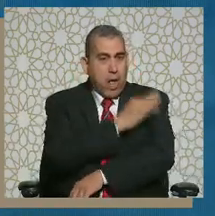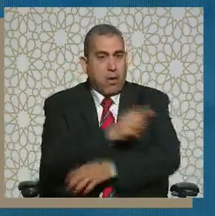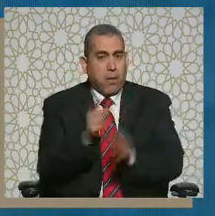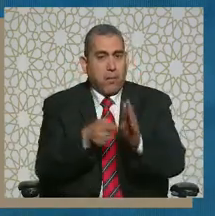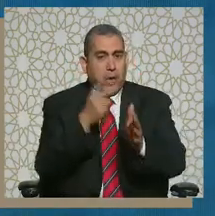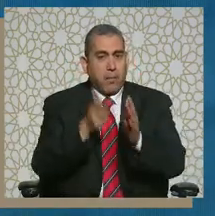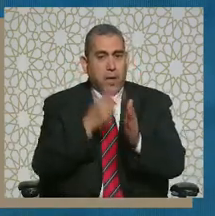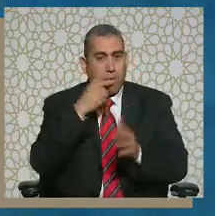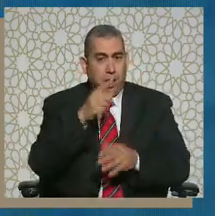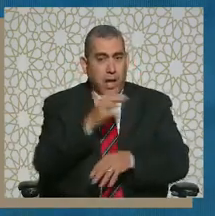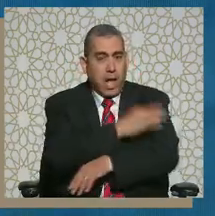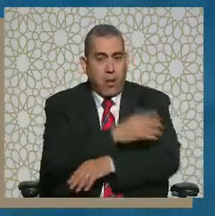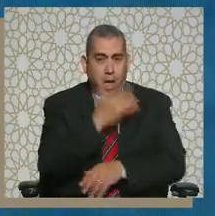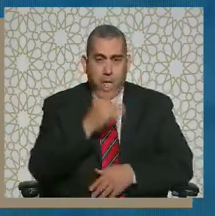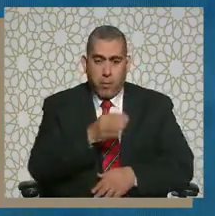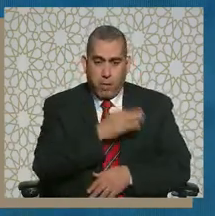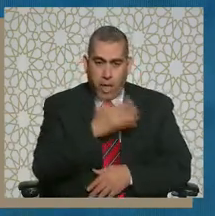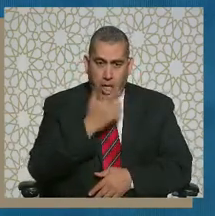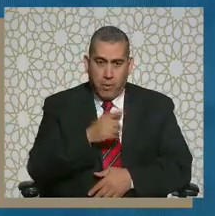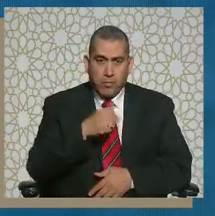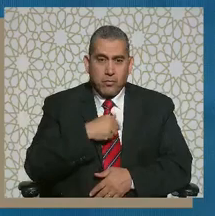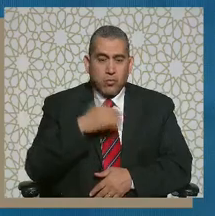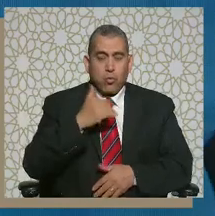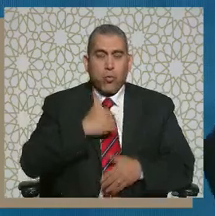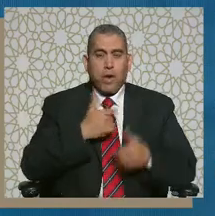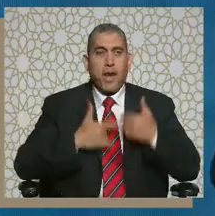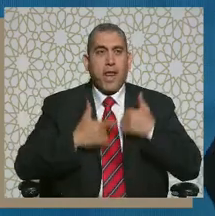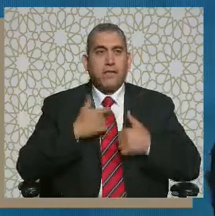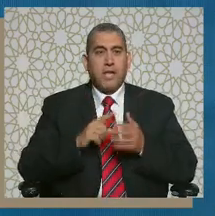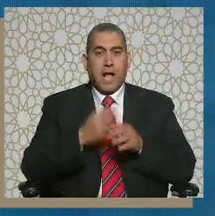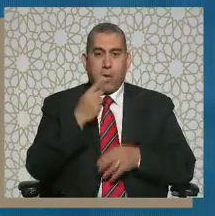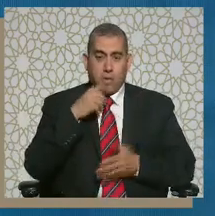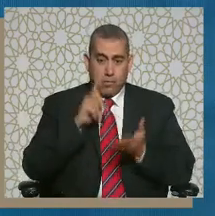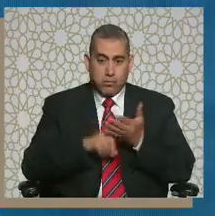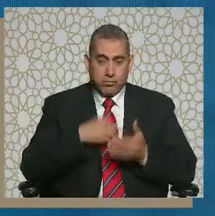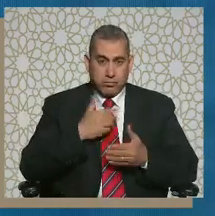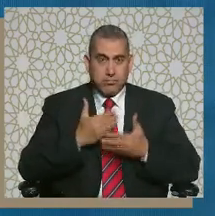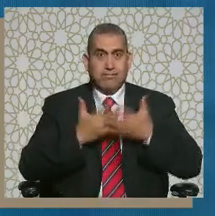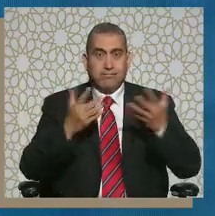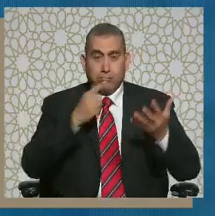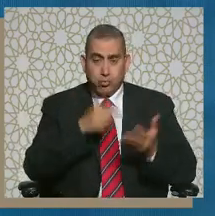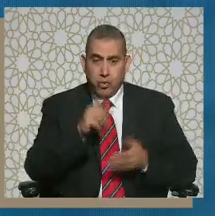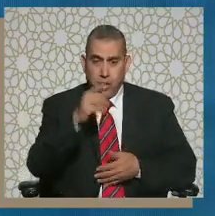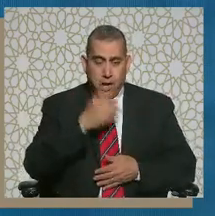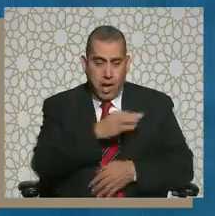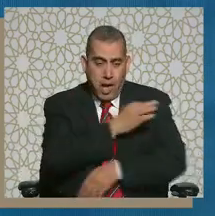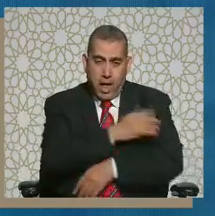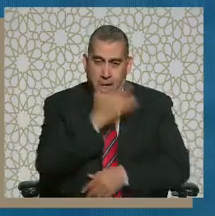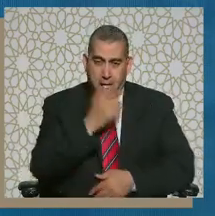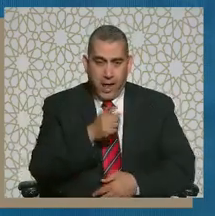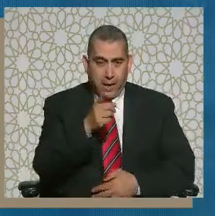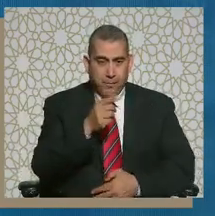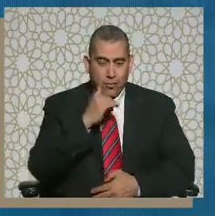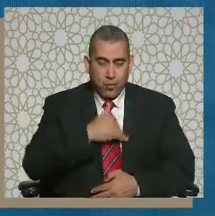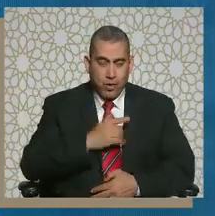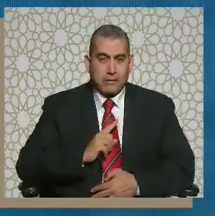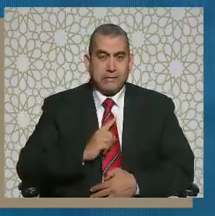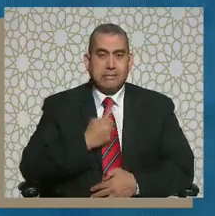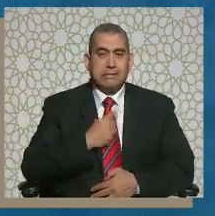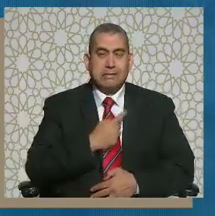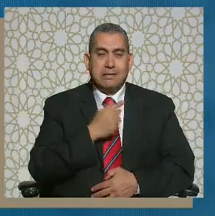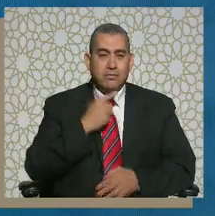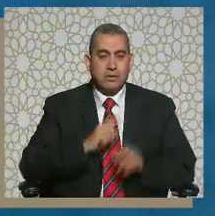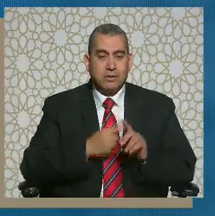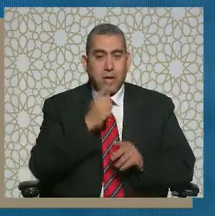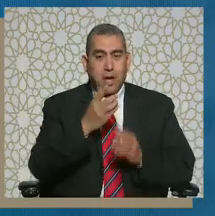على فكره ما كنتش بتحاول انت كنت بتحاول جوه نفسك لكن ما حاولتش بصدق فلما بتتولد من رحم